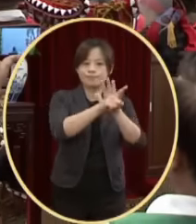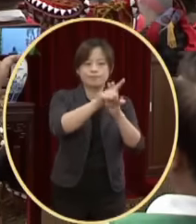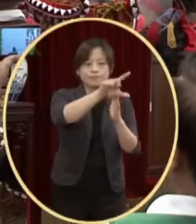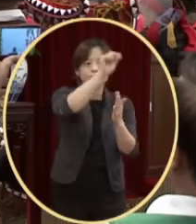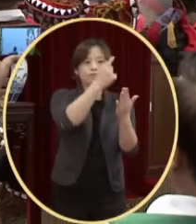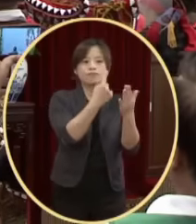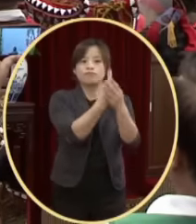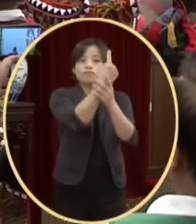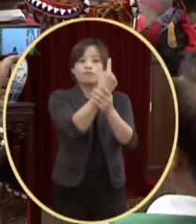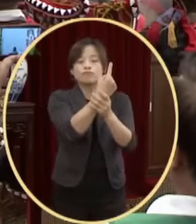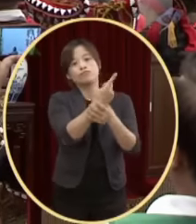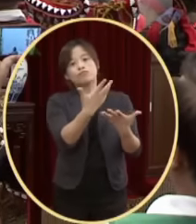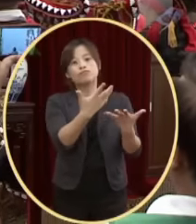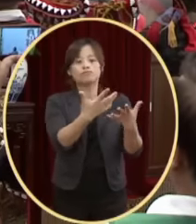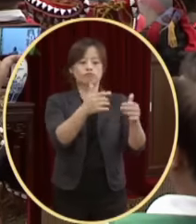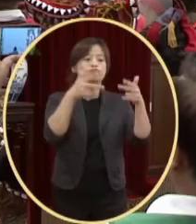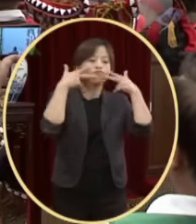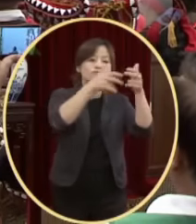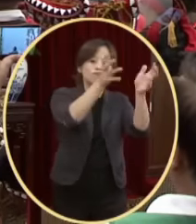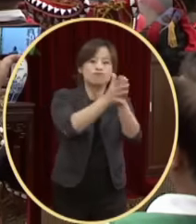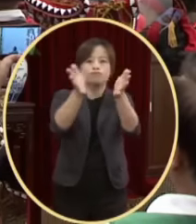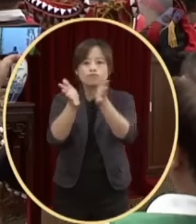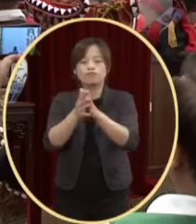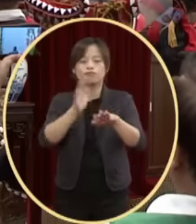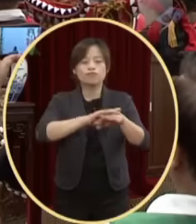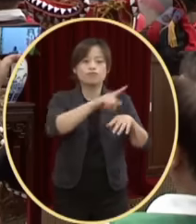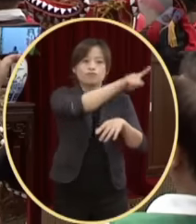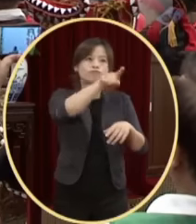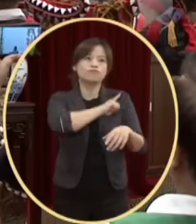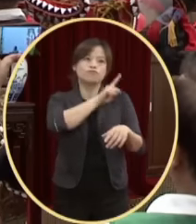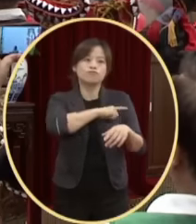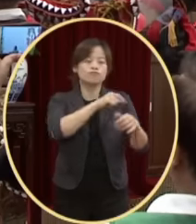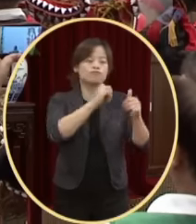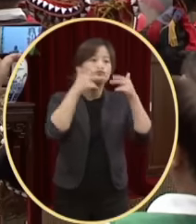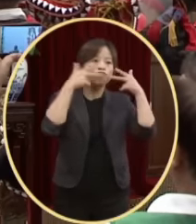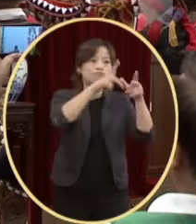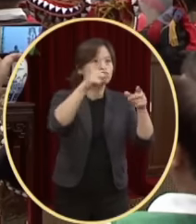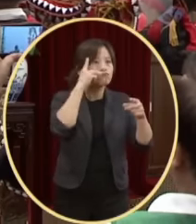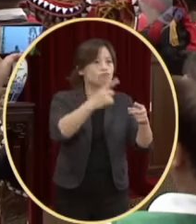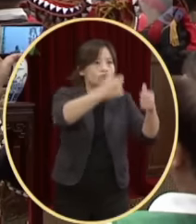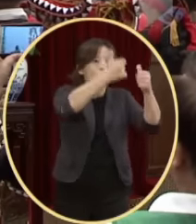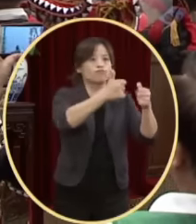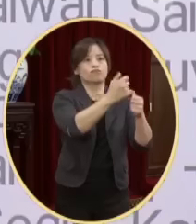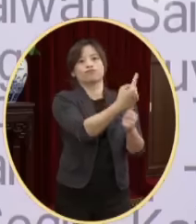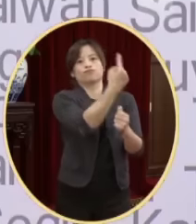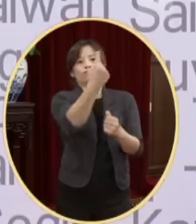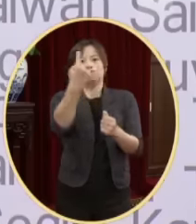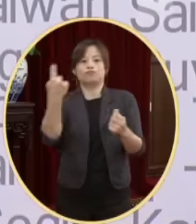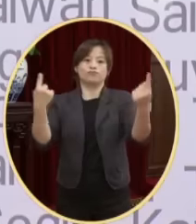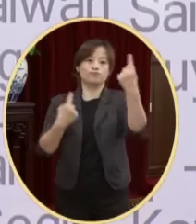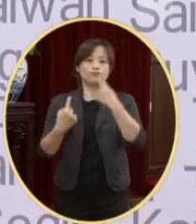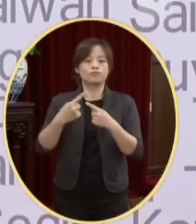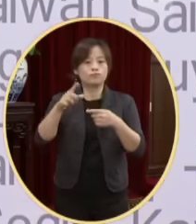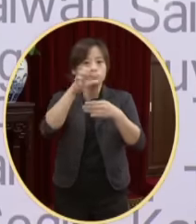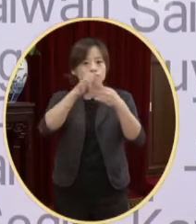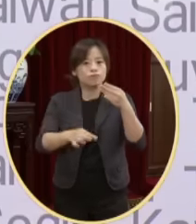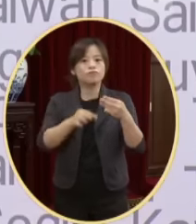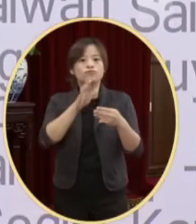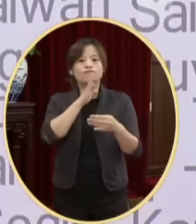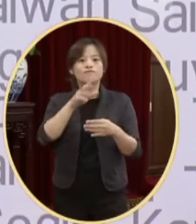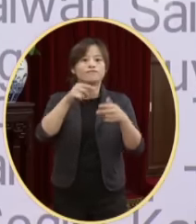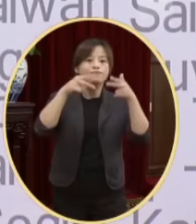生，包括平埔族群，都会以民族和部落的共识为基础。这个机制将会是一